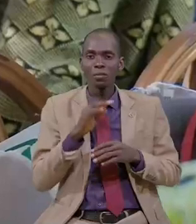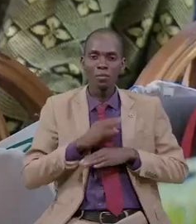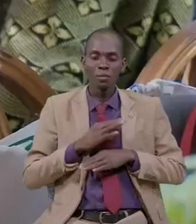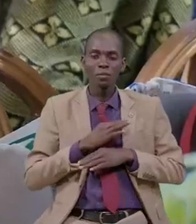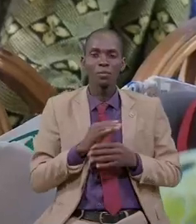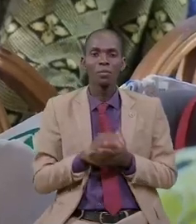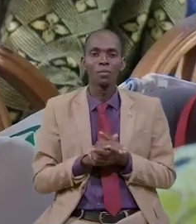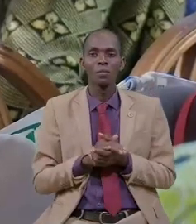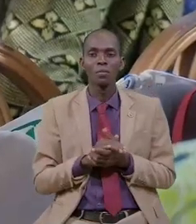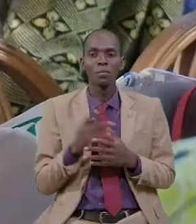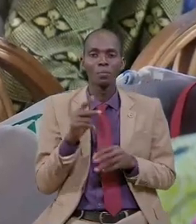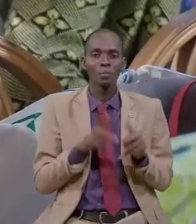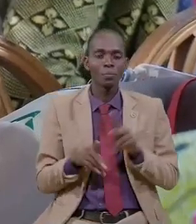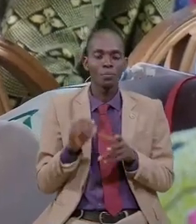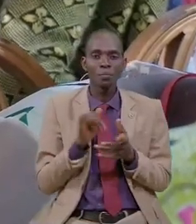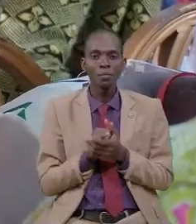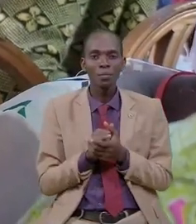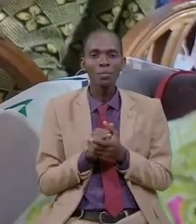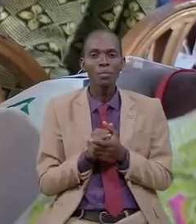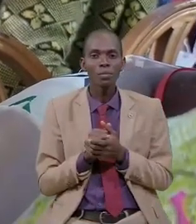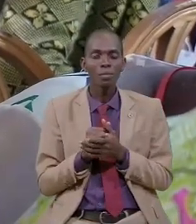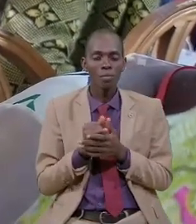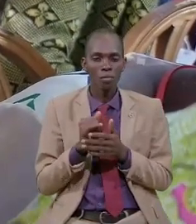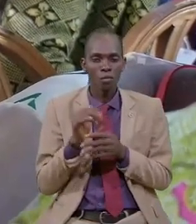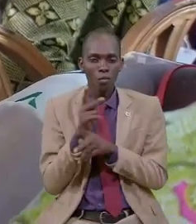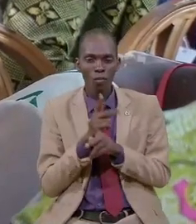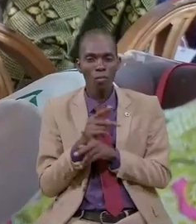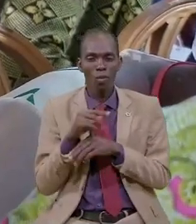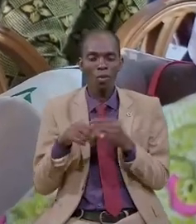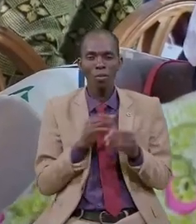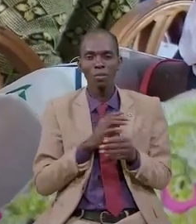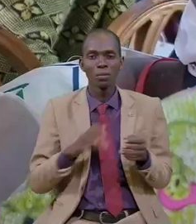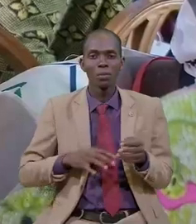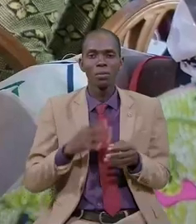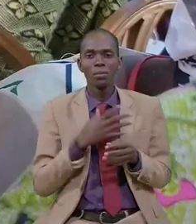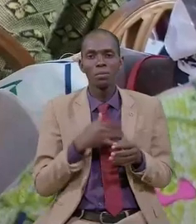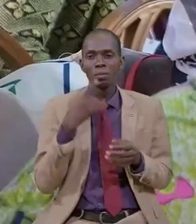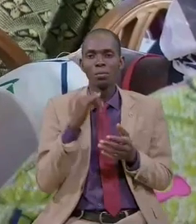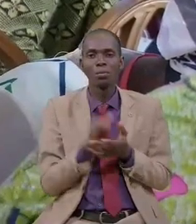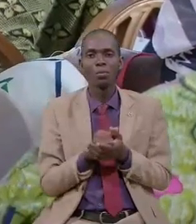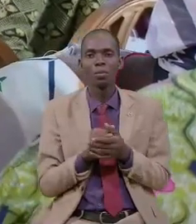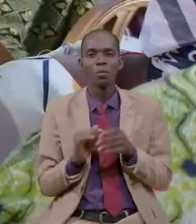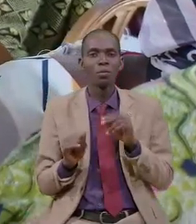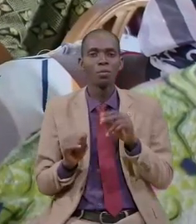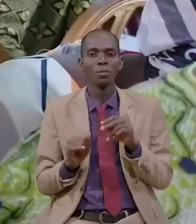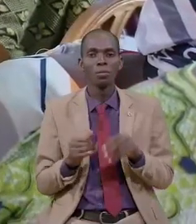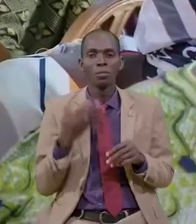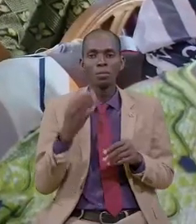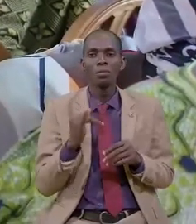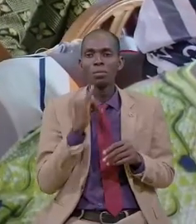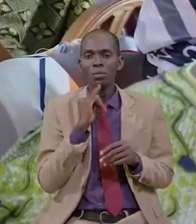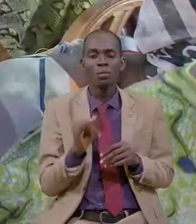Ceux-là qui entendent parler de Christ, et ils disent, non, la satisfaction qui vient de